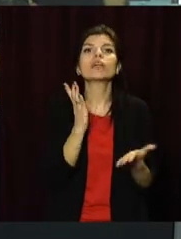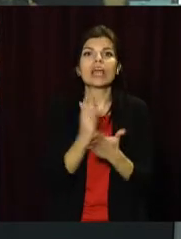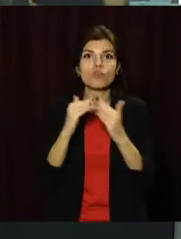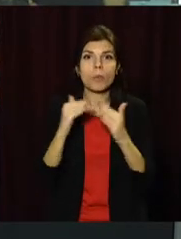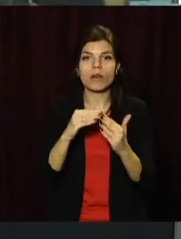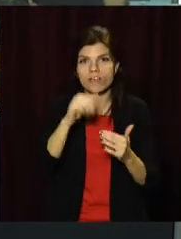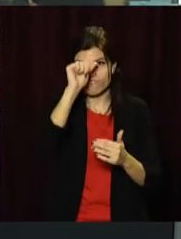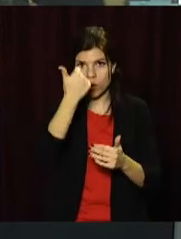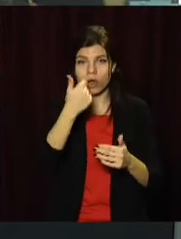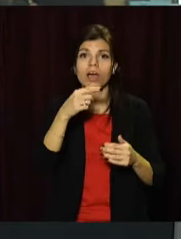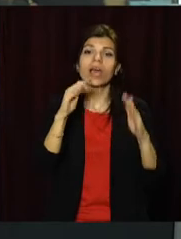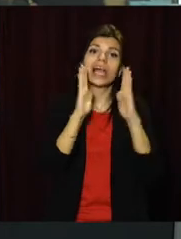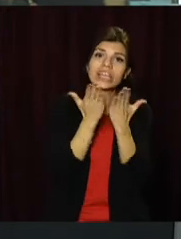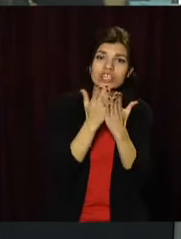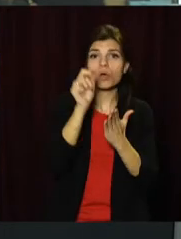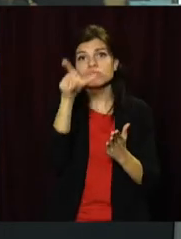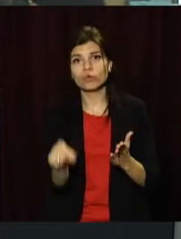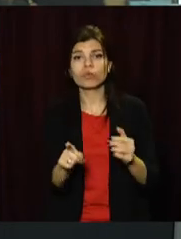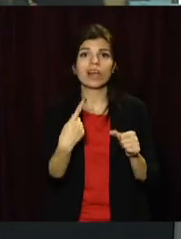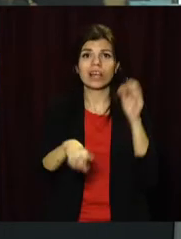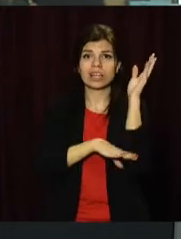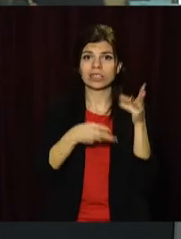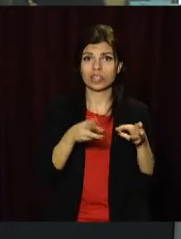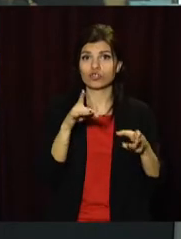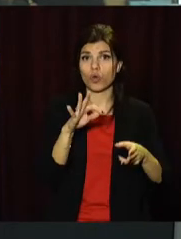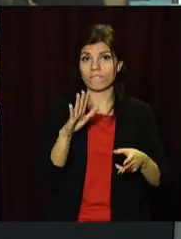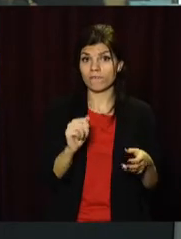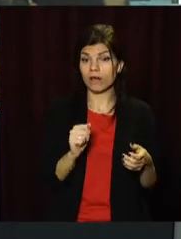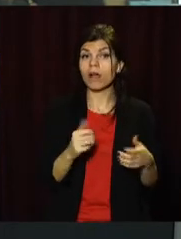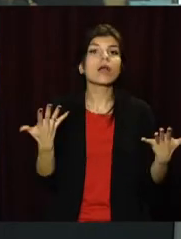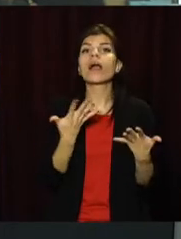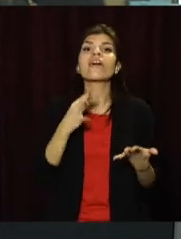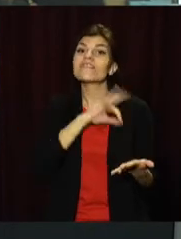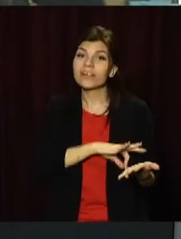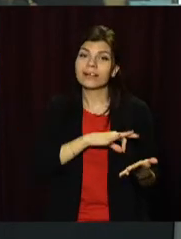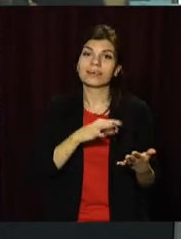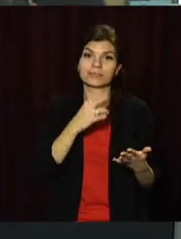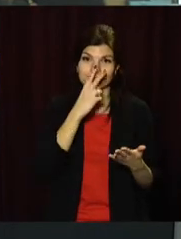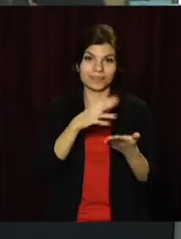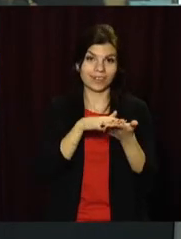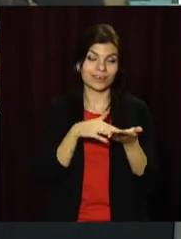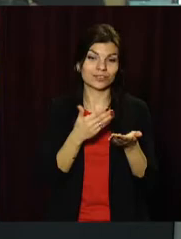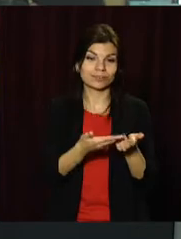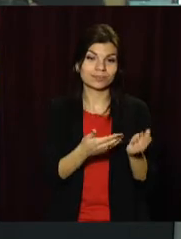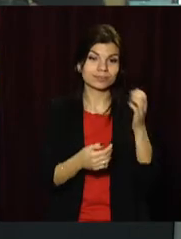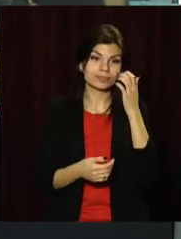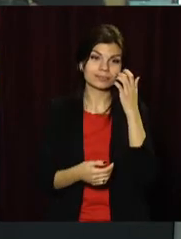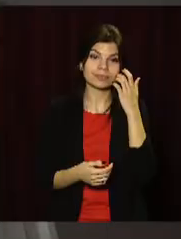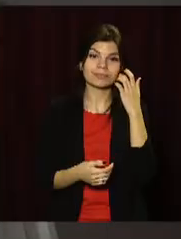матеріалів – книжок, пляшок чи навіть дров. Який варіант найбільш вигідний, знає наша Вікторія Вахрушина.